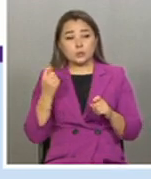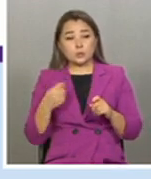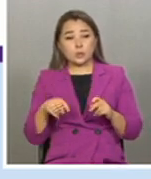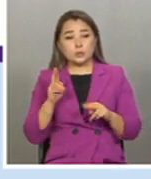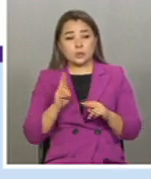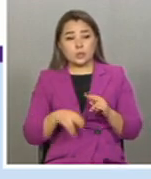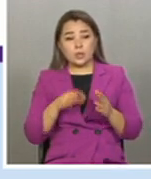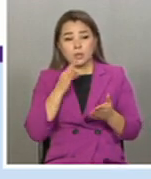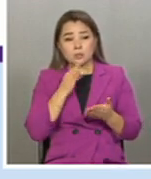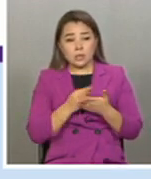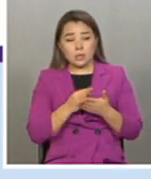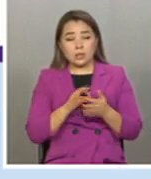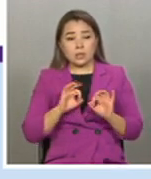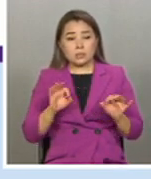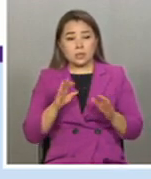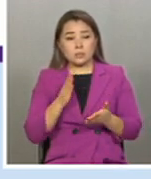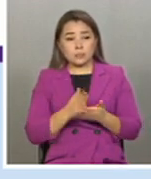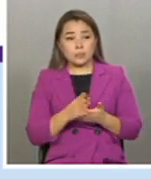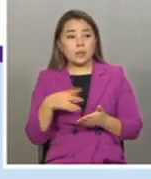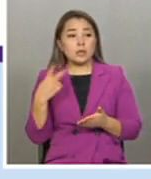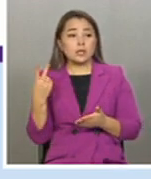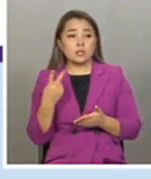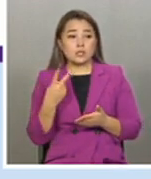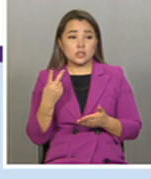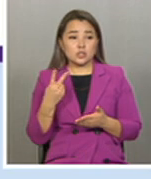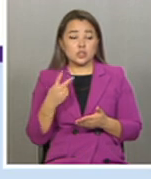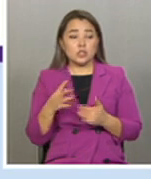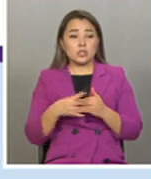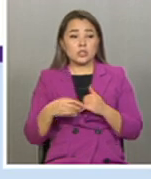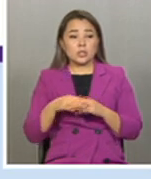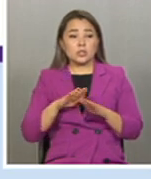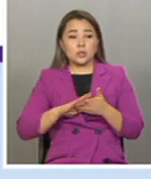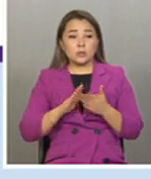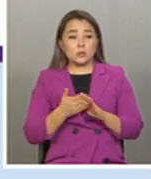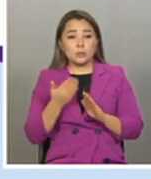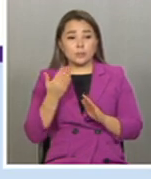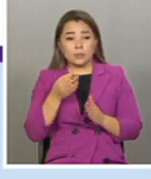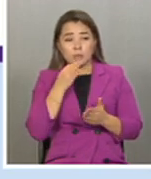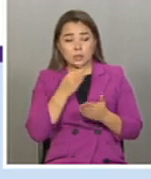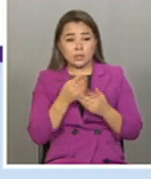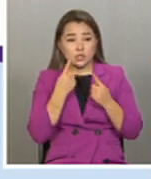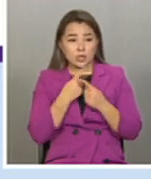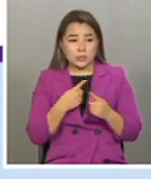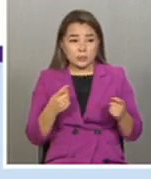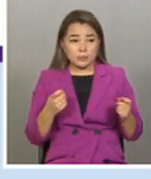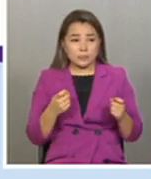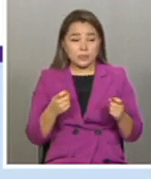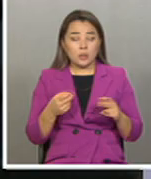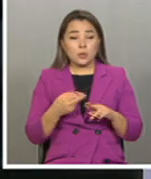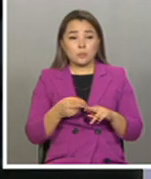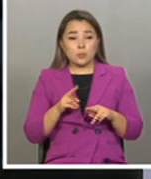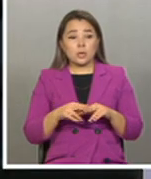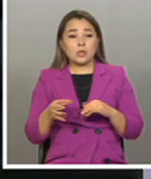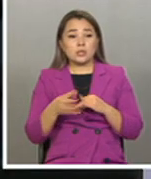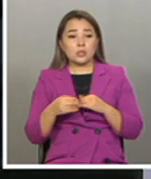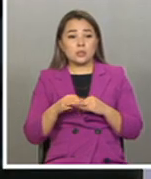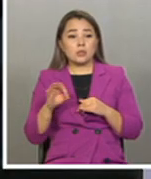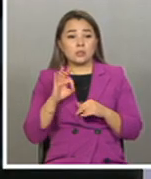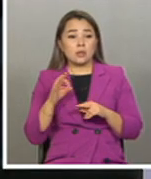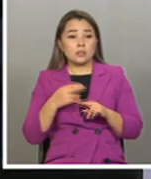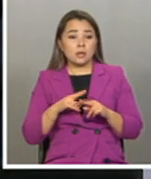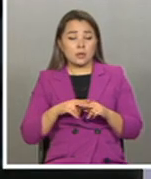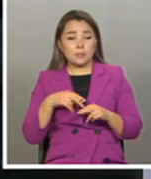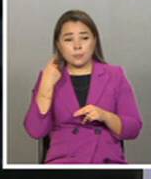туралы айтылған. Екінші жер туралы жарғы, бұл жарғыда жердің мемлекет